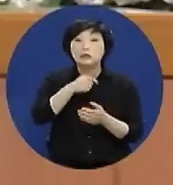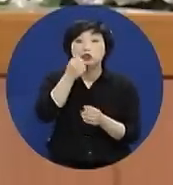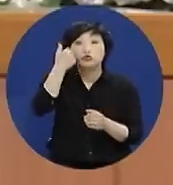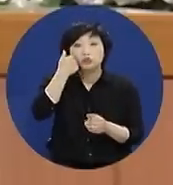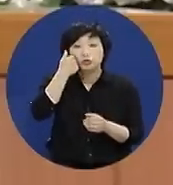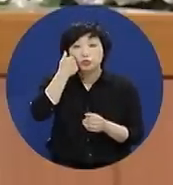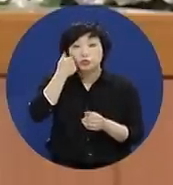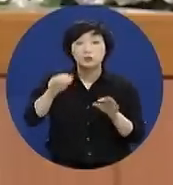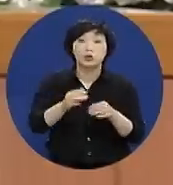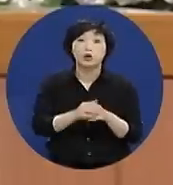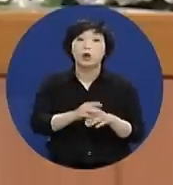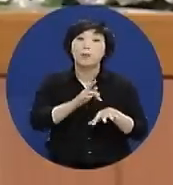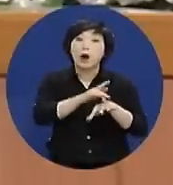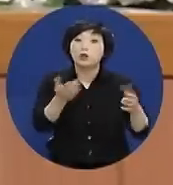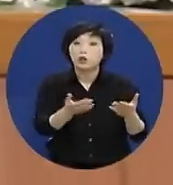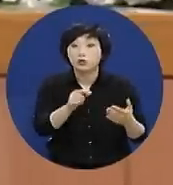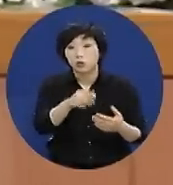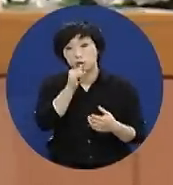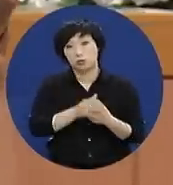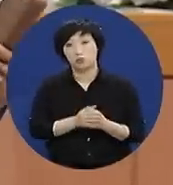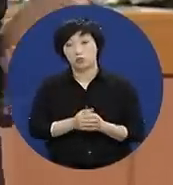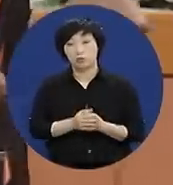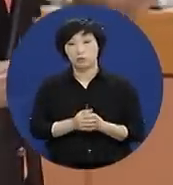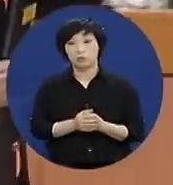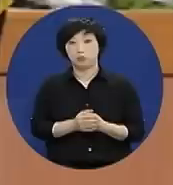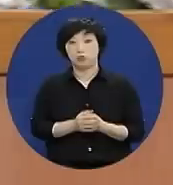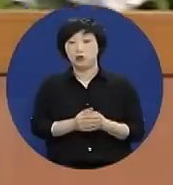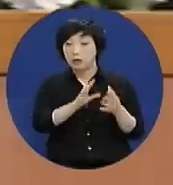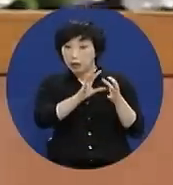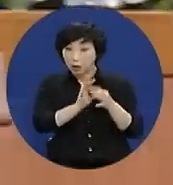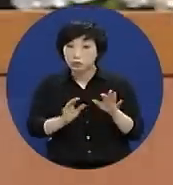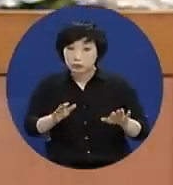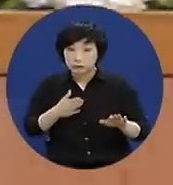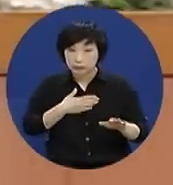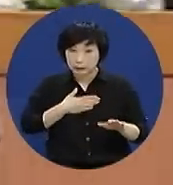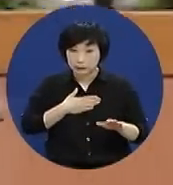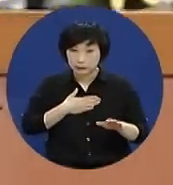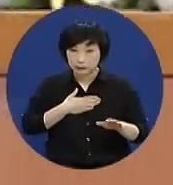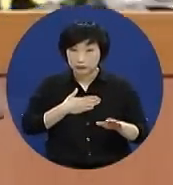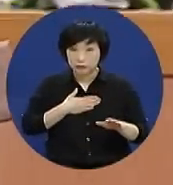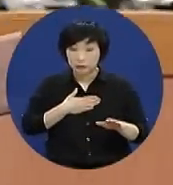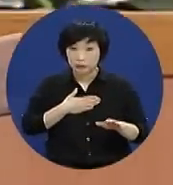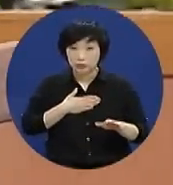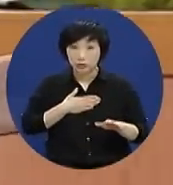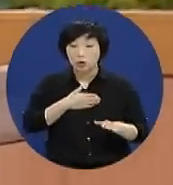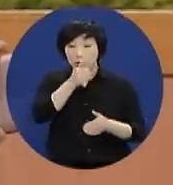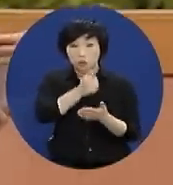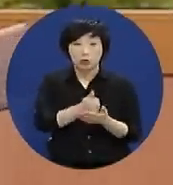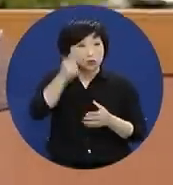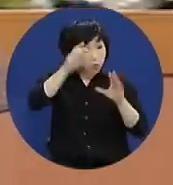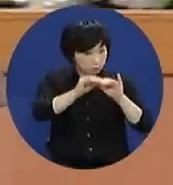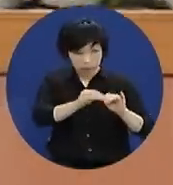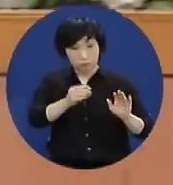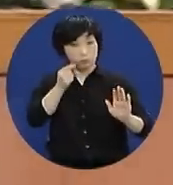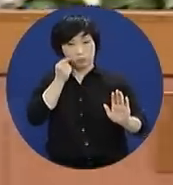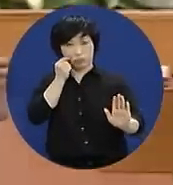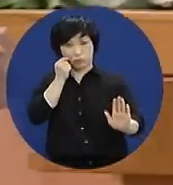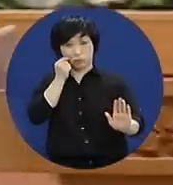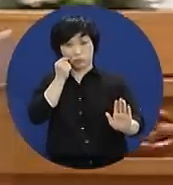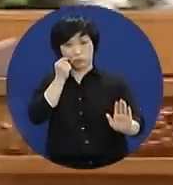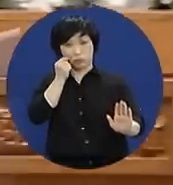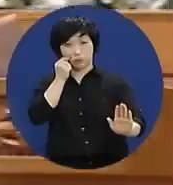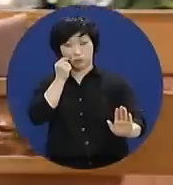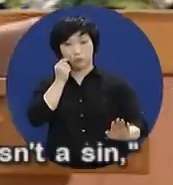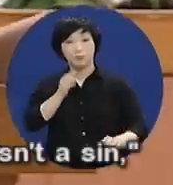空中の権を持ち者である悪魔のシ者なので私たちは地を犯すことには絶対に